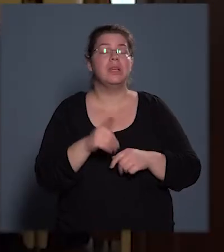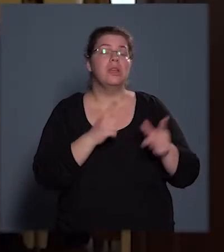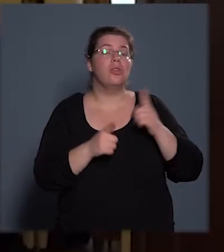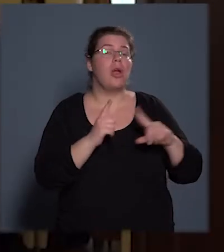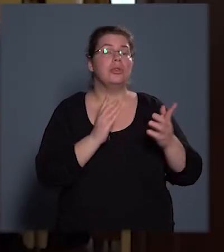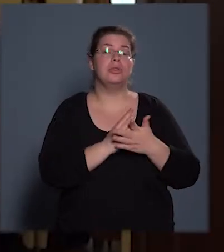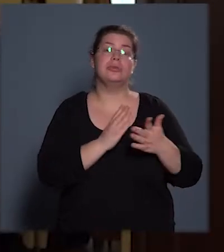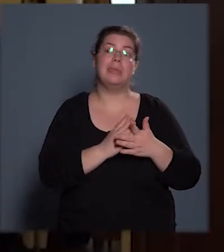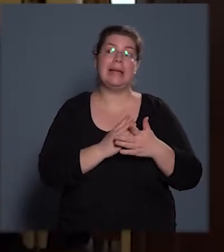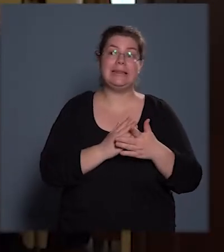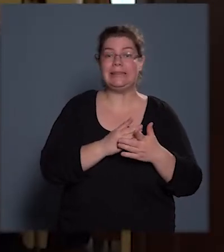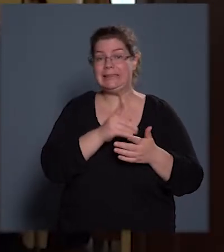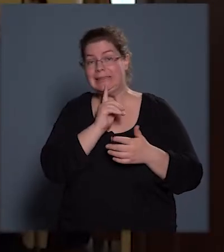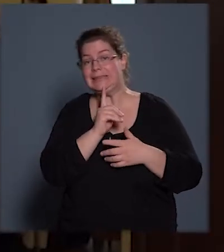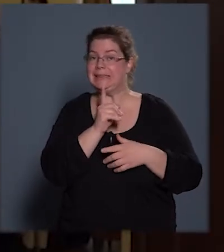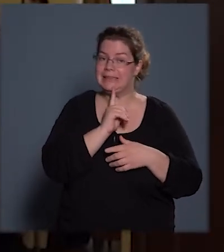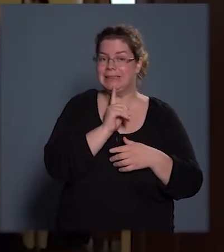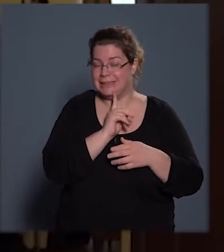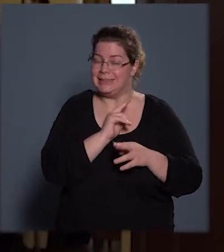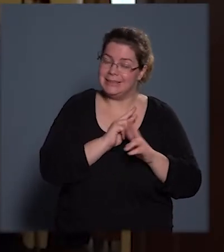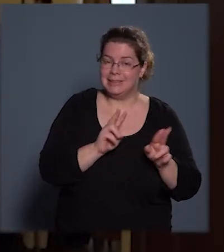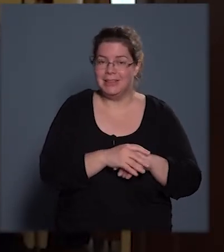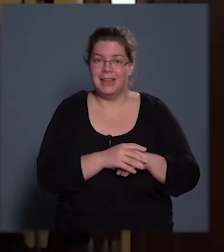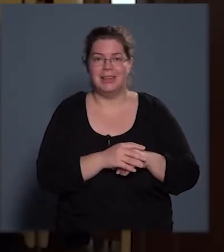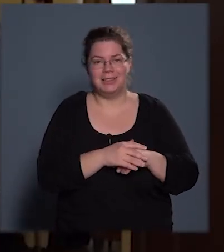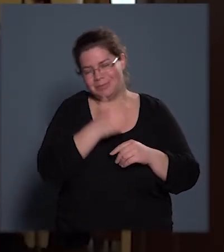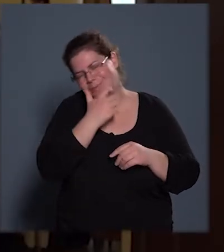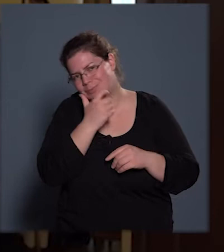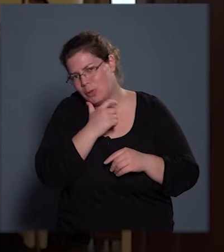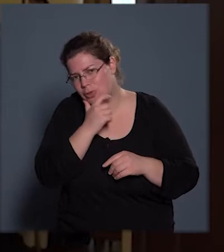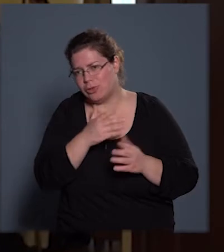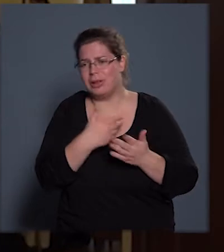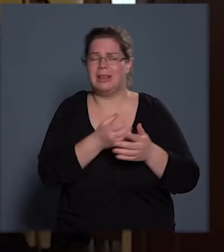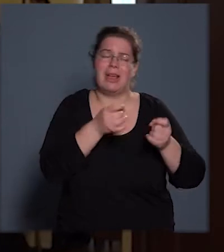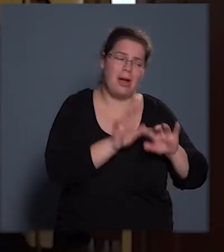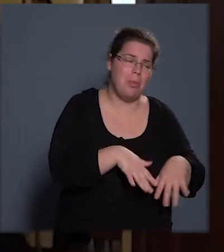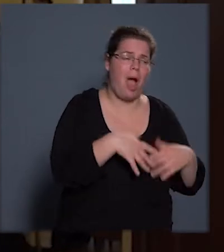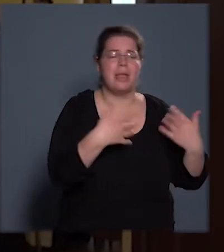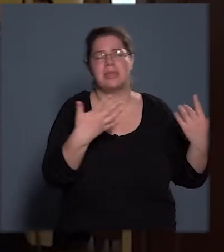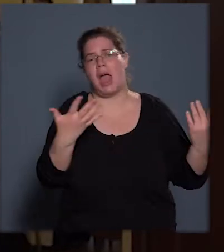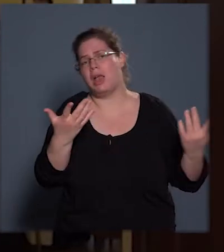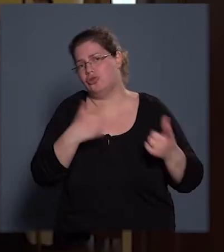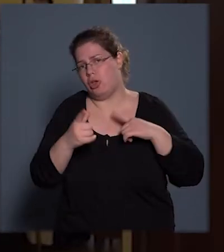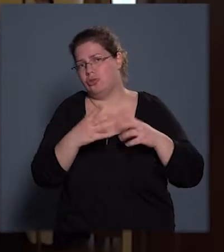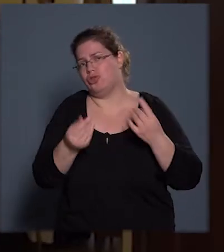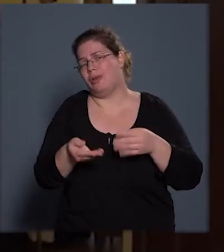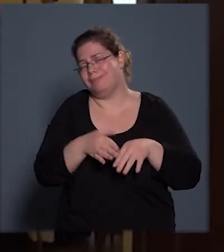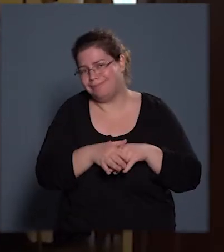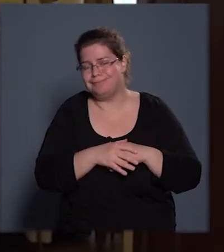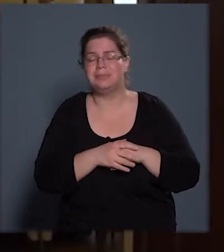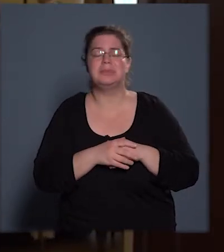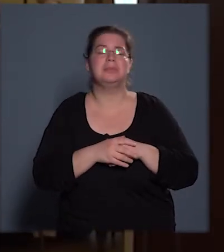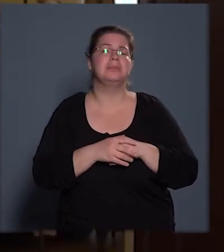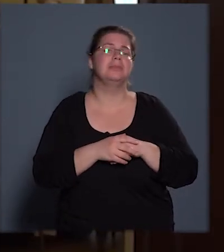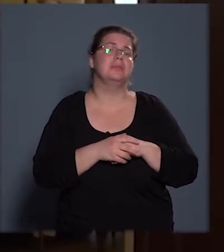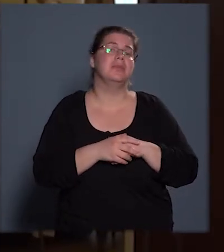Sajnos már igencsak megkevesbedtek, ugye megkorosodtak, abba hagyták, sajnos sokan el is haltak